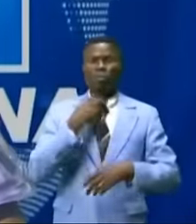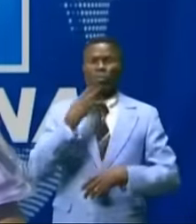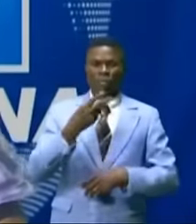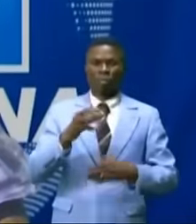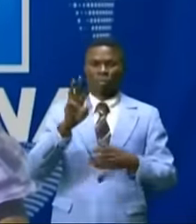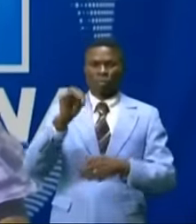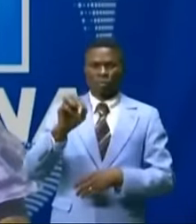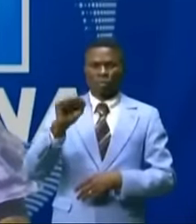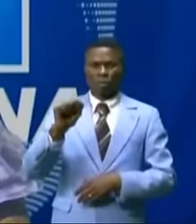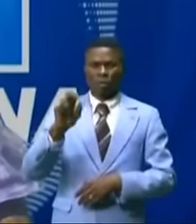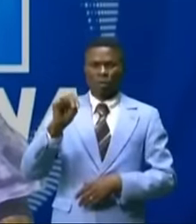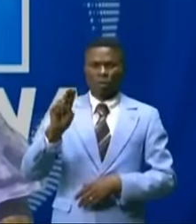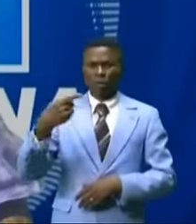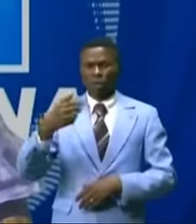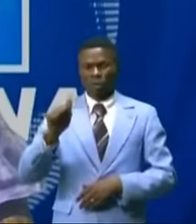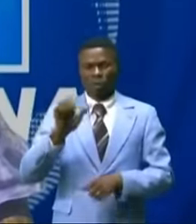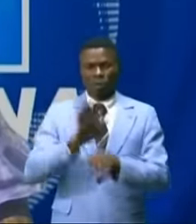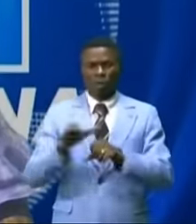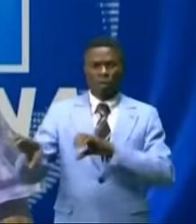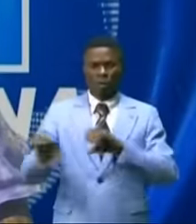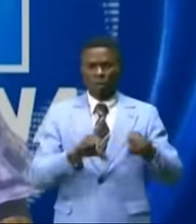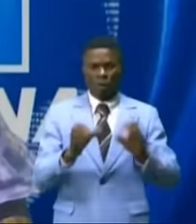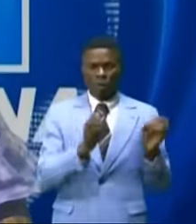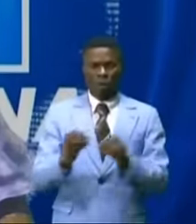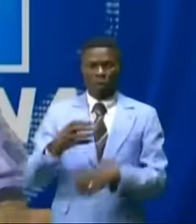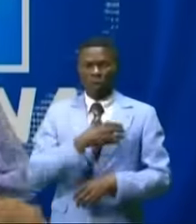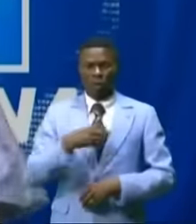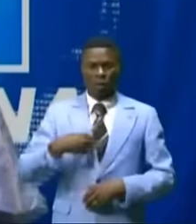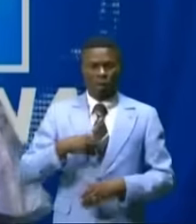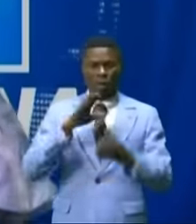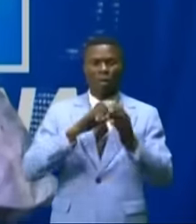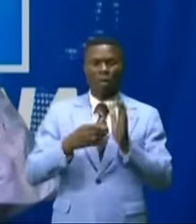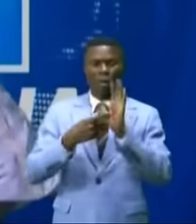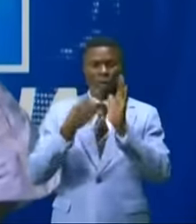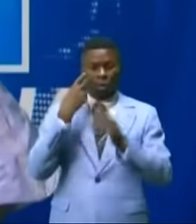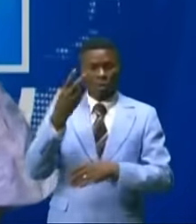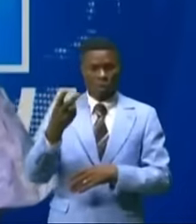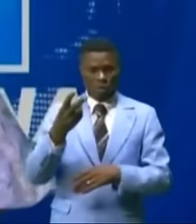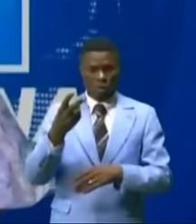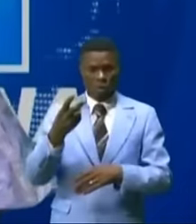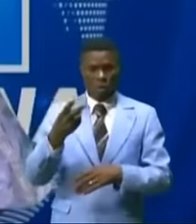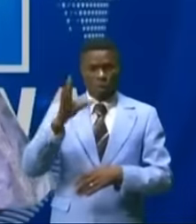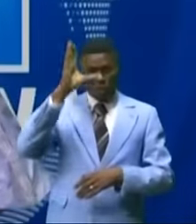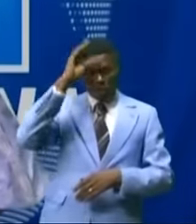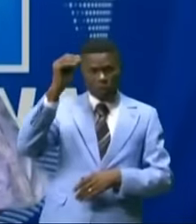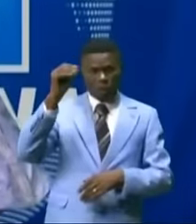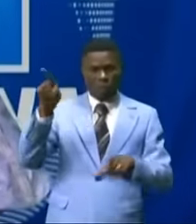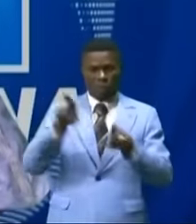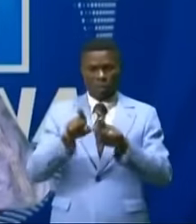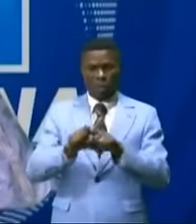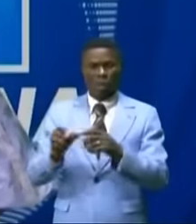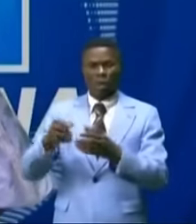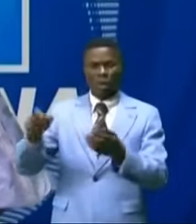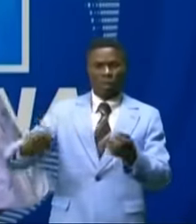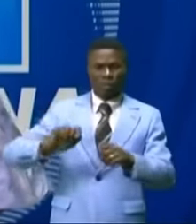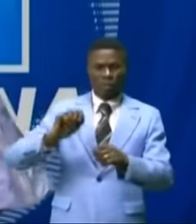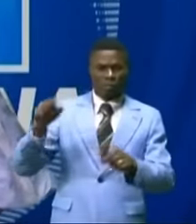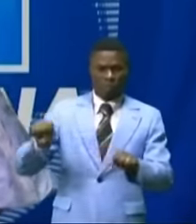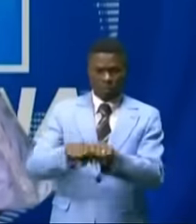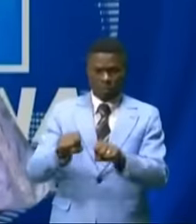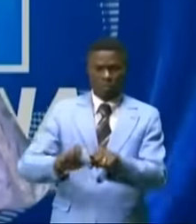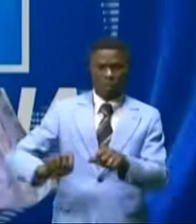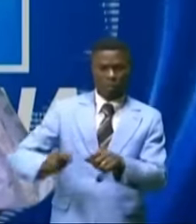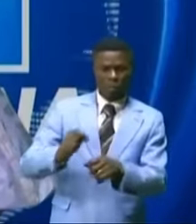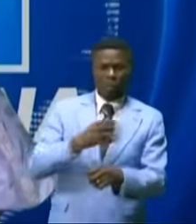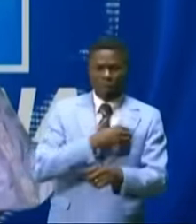Malonga. Au-delà de l'activité menée par la femme figure celle dite des hommes comme la cordonnerie. Il y a des femmes qui s'y